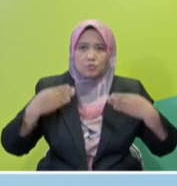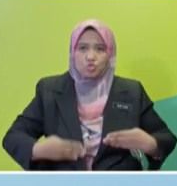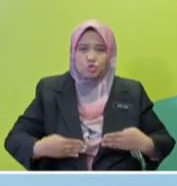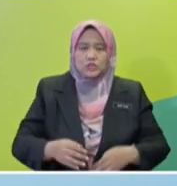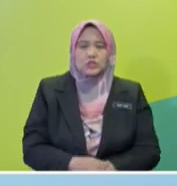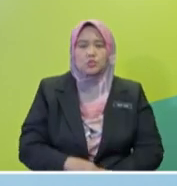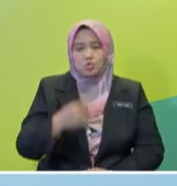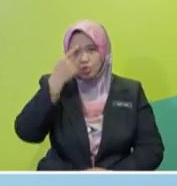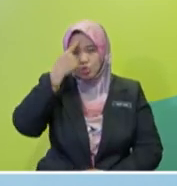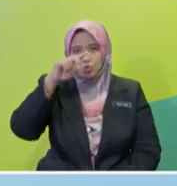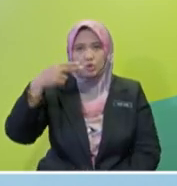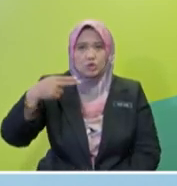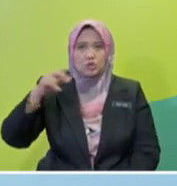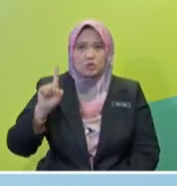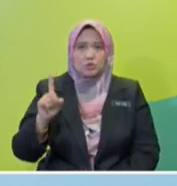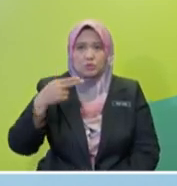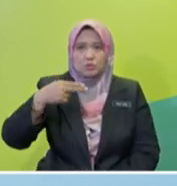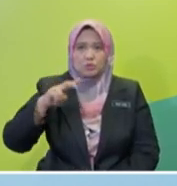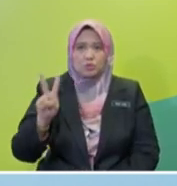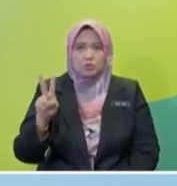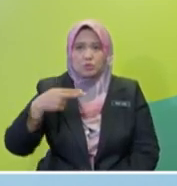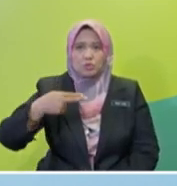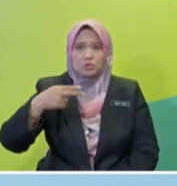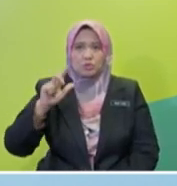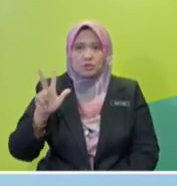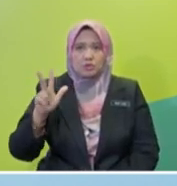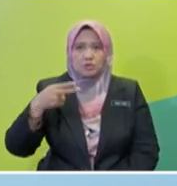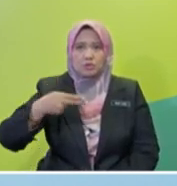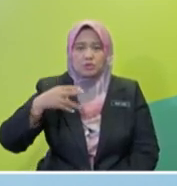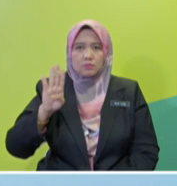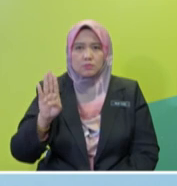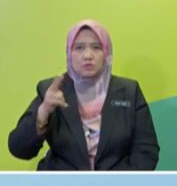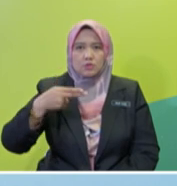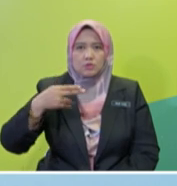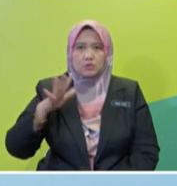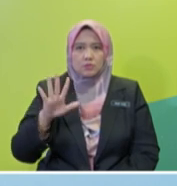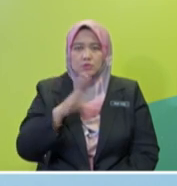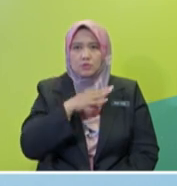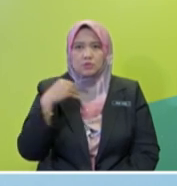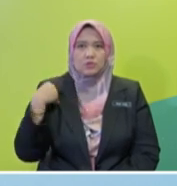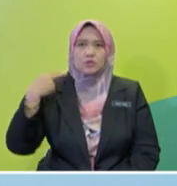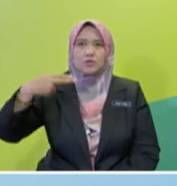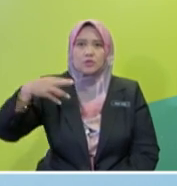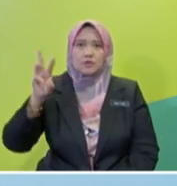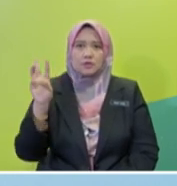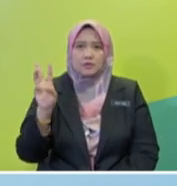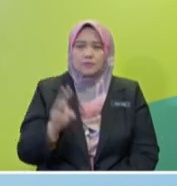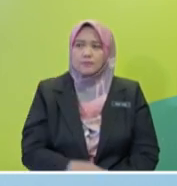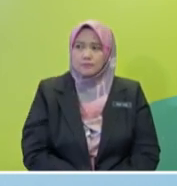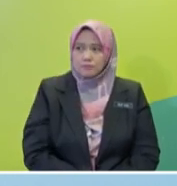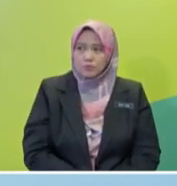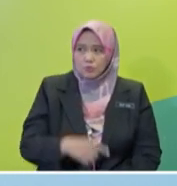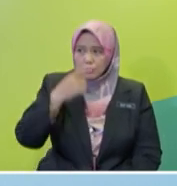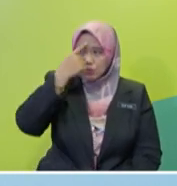heading 2 heading 3 heading 4 heading 5 dan juga heading 6 oke untuk program video